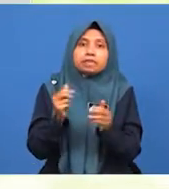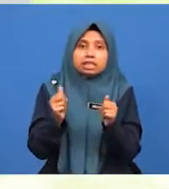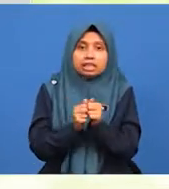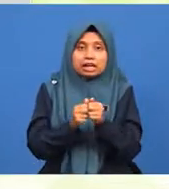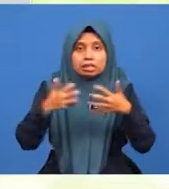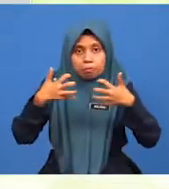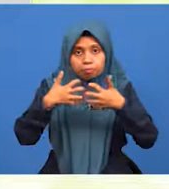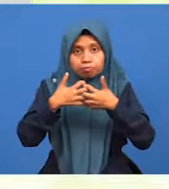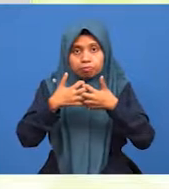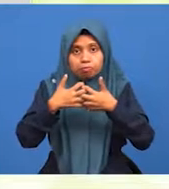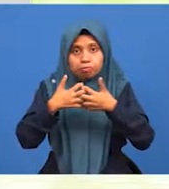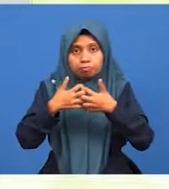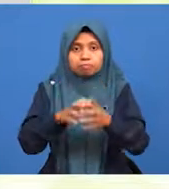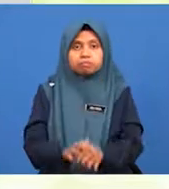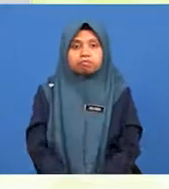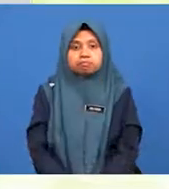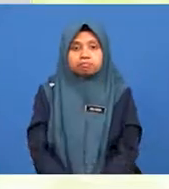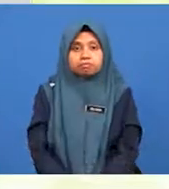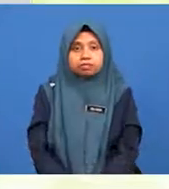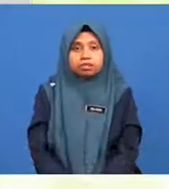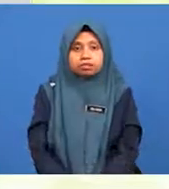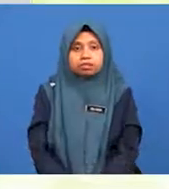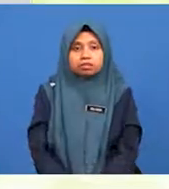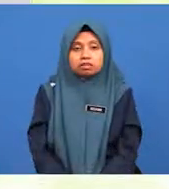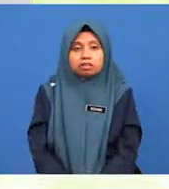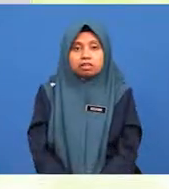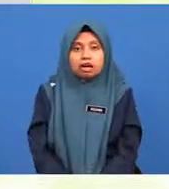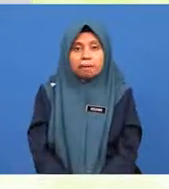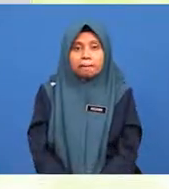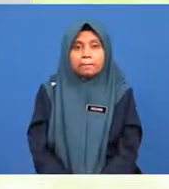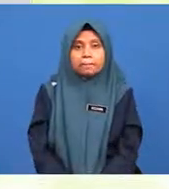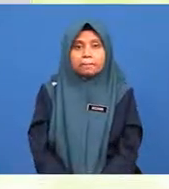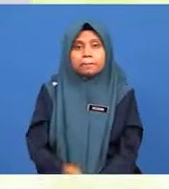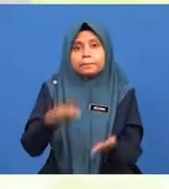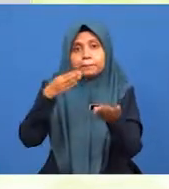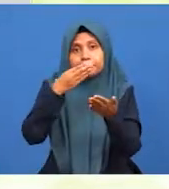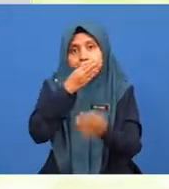Penjodoh bilangan bilah digunakan untuk benda yang tipis dan tajam.